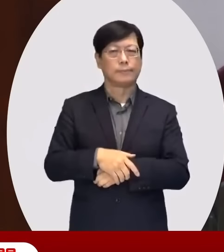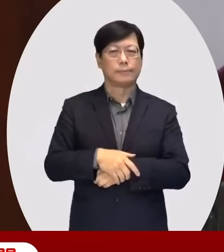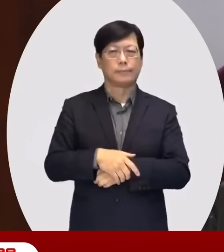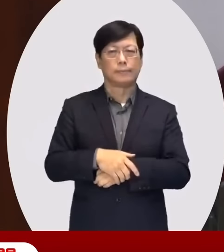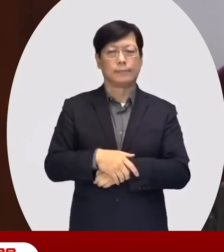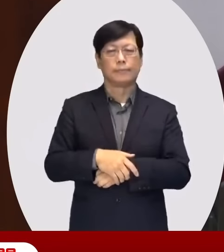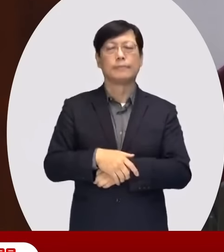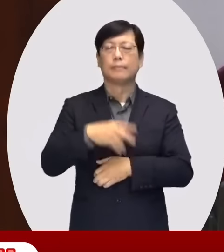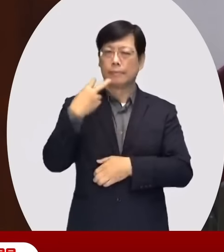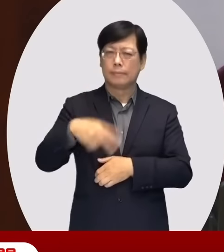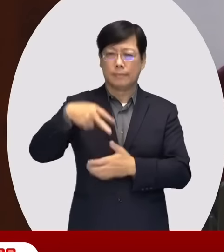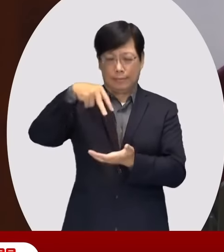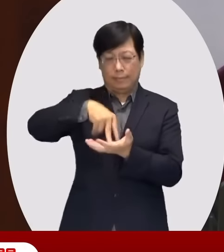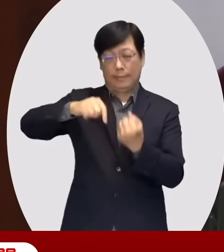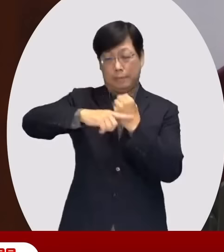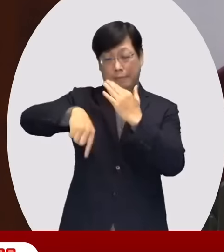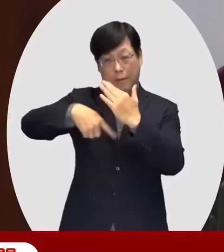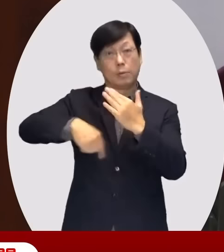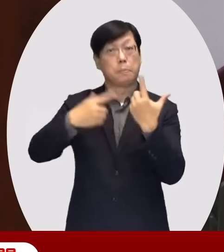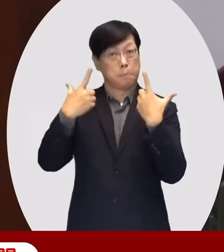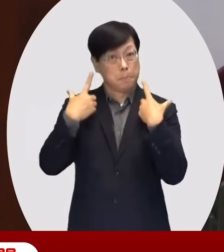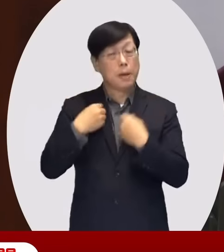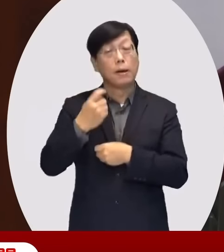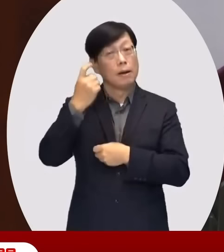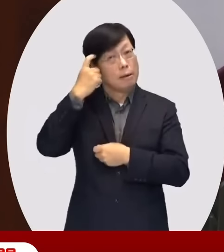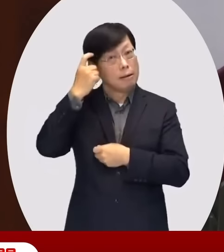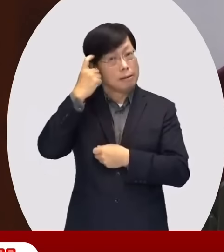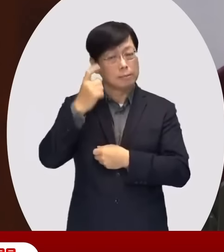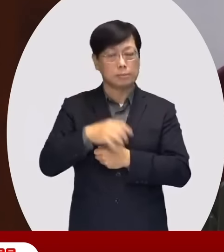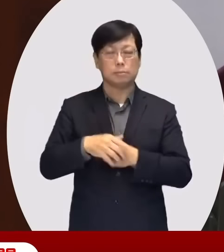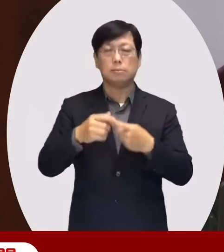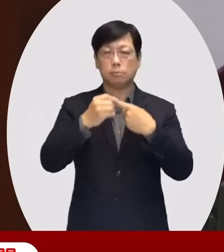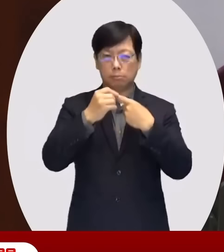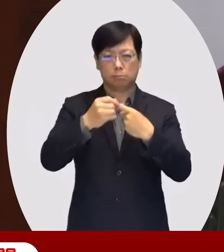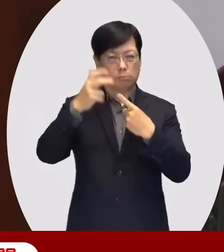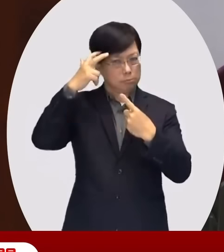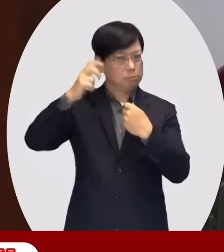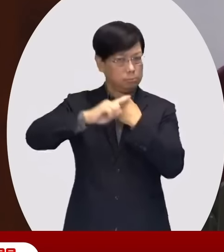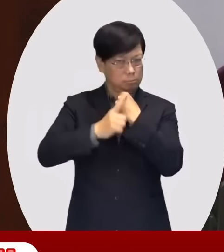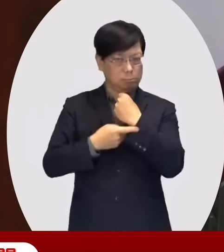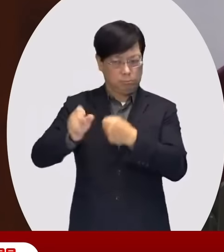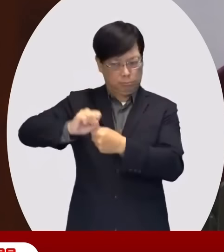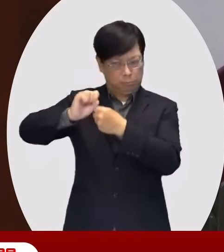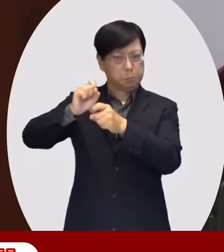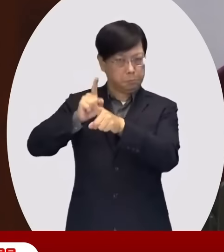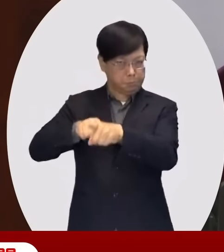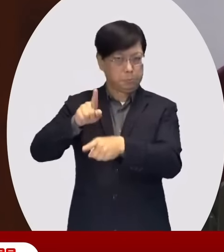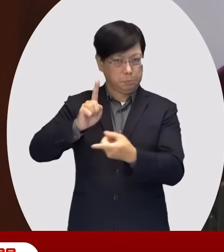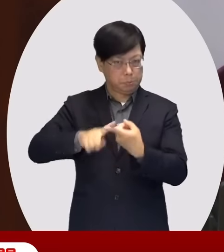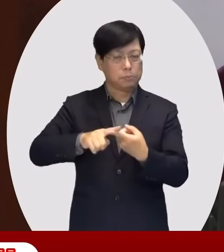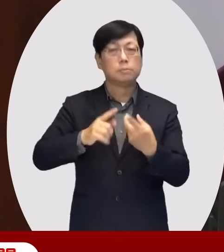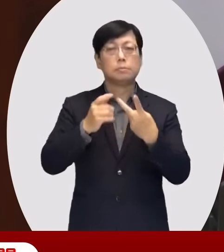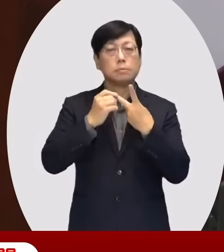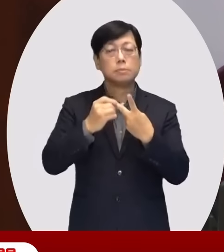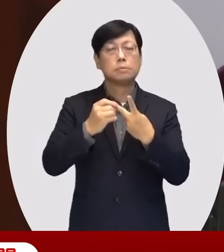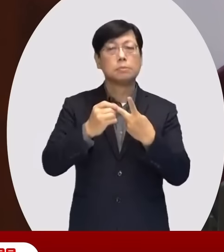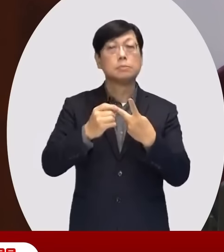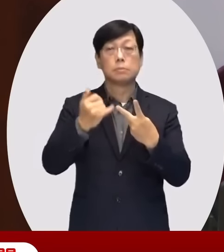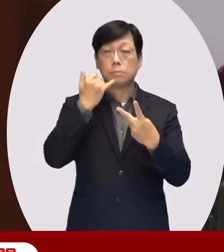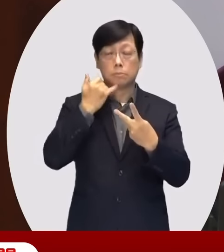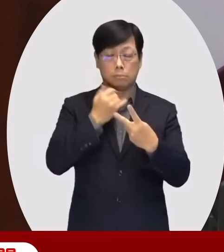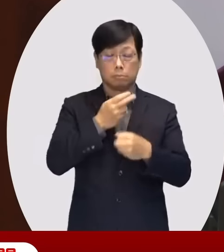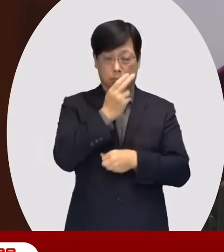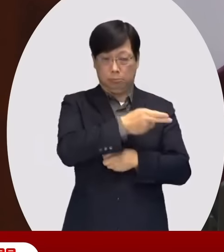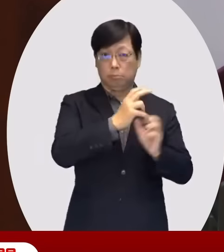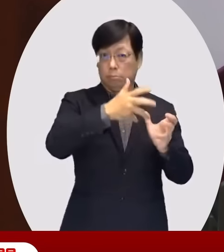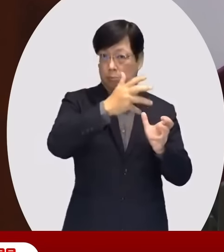题。那当然，立法院的这个本意，第一个有我们宪法征信条文的依据，第二个也可以促